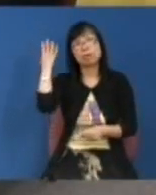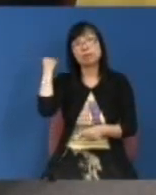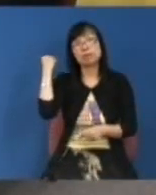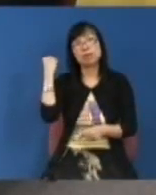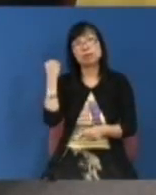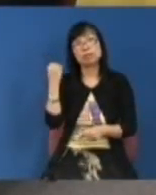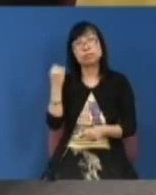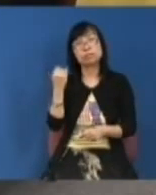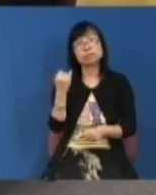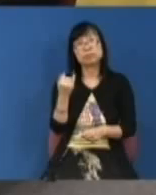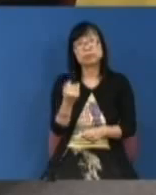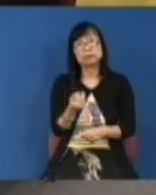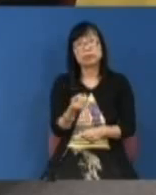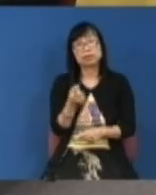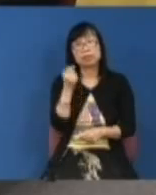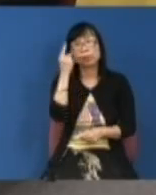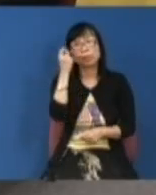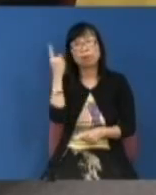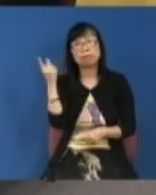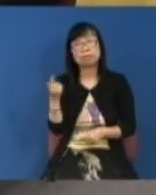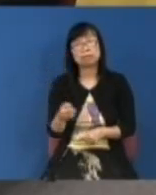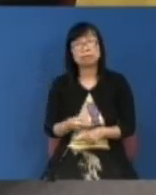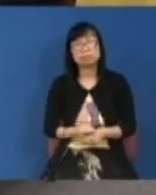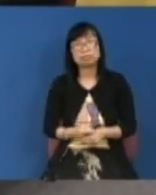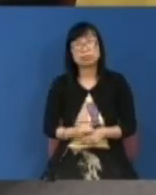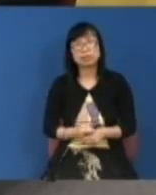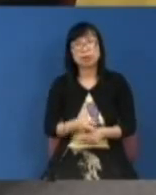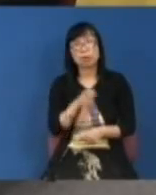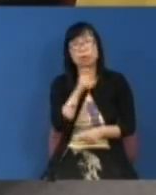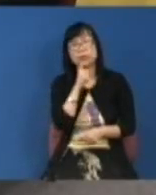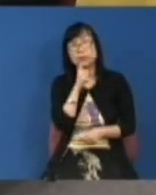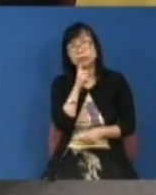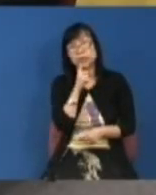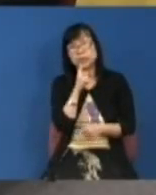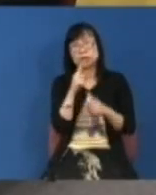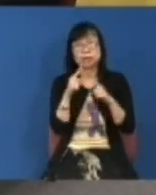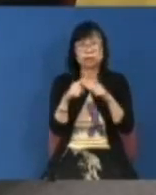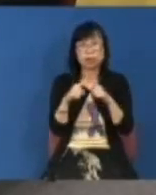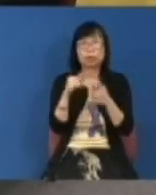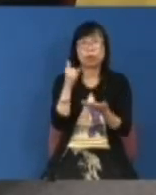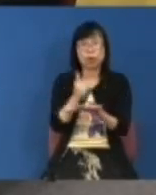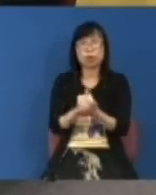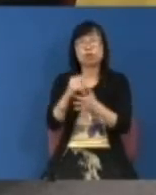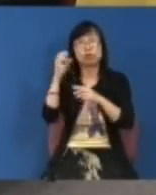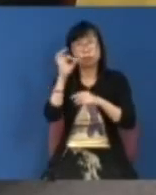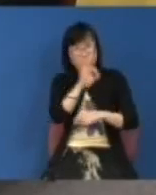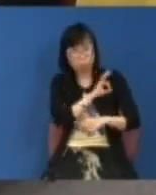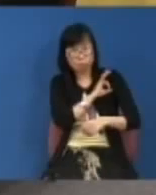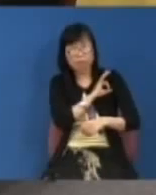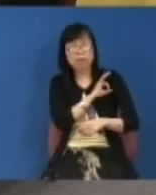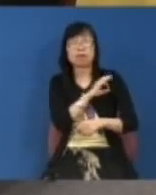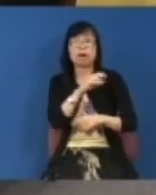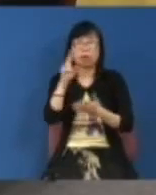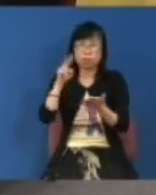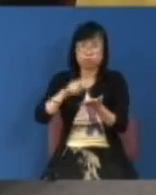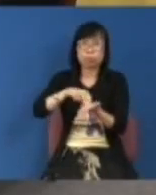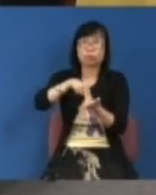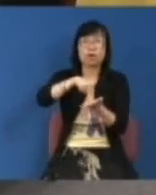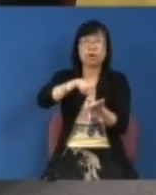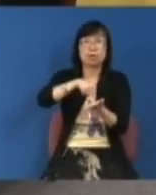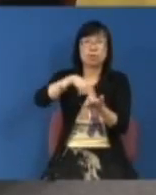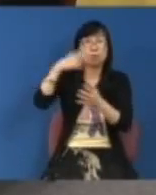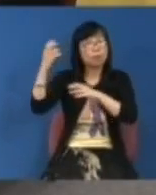到梁劉芬就說因為有些人在議會那裡為了出位，所以搞了一些議會的暴力，那